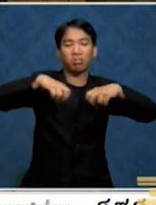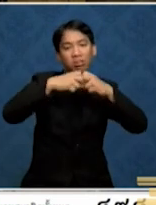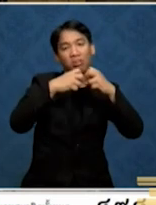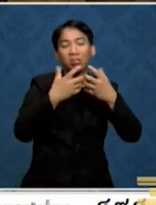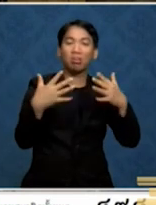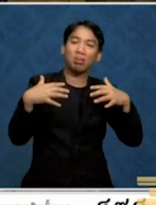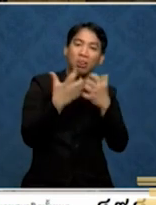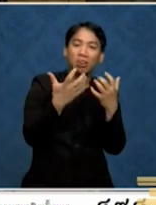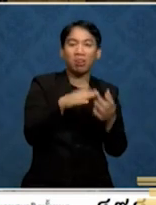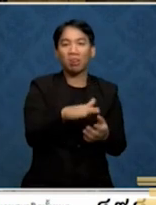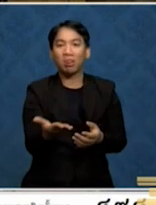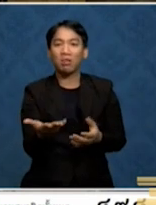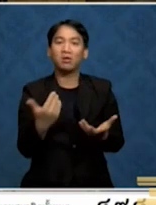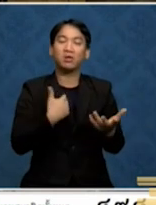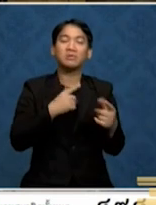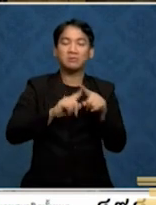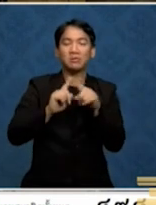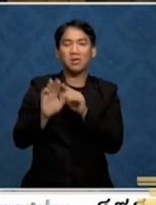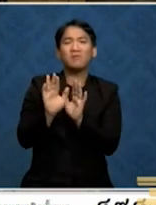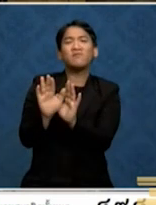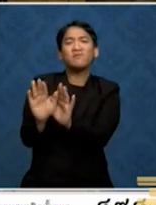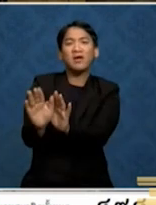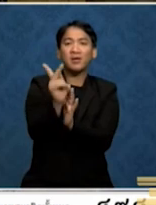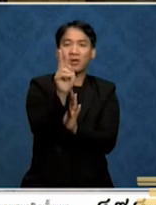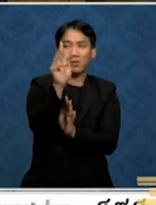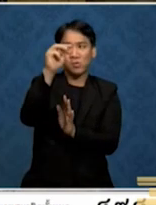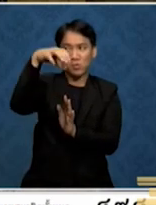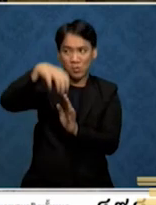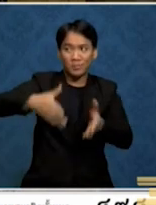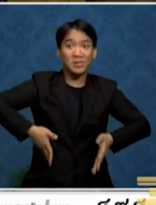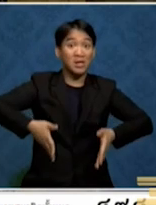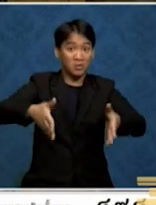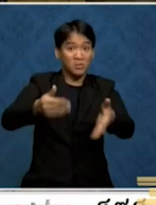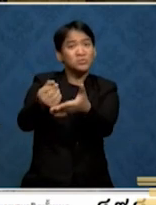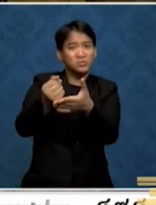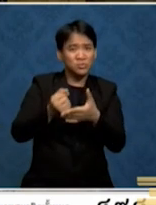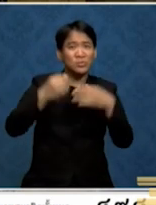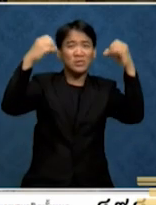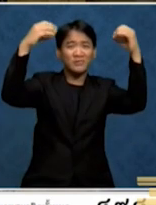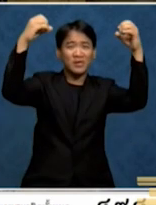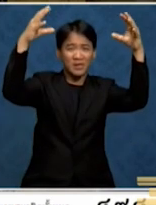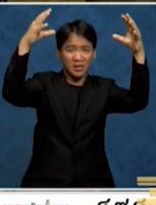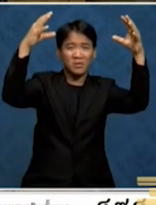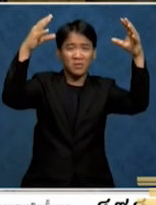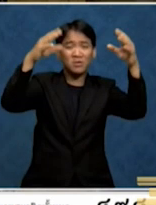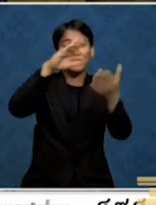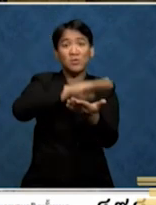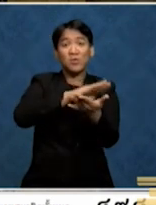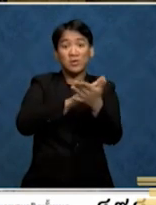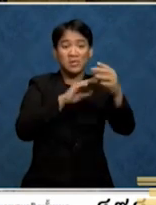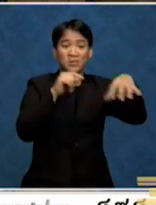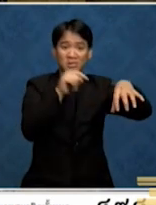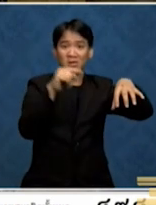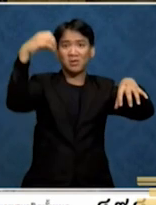งกระทรวงคมนาคมช่วยติดตั้งไฟฟ้าส่องสว่างให้กับพี่น้องและที่สำคัญก็ขอบริเวณหน้าโรงเรียนก่อนก็